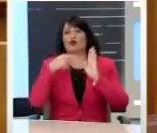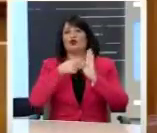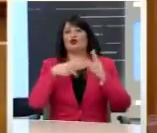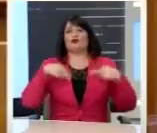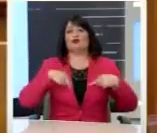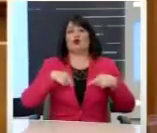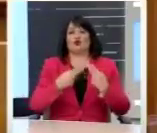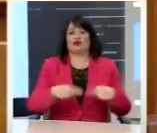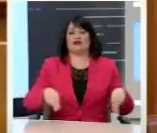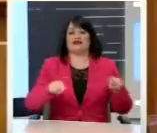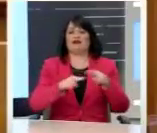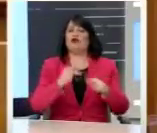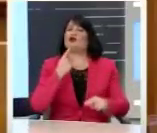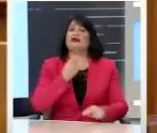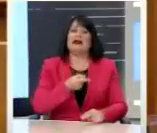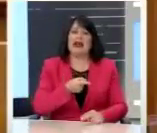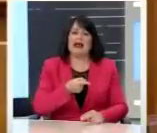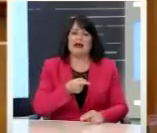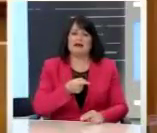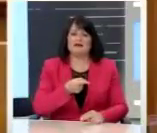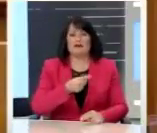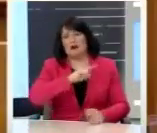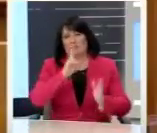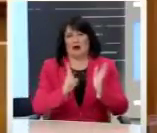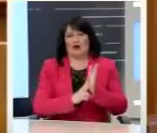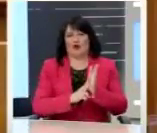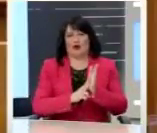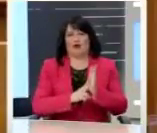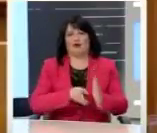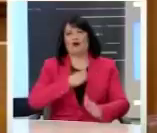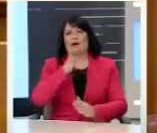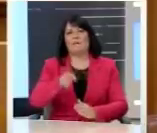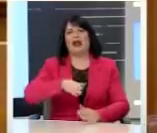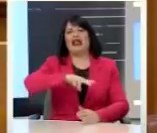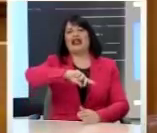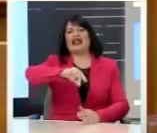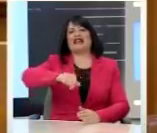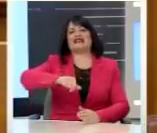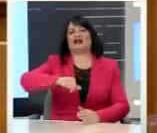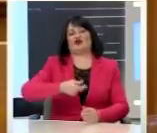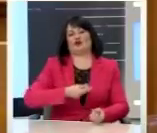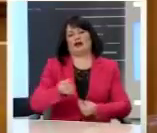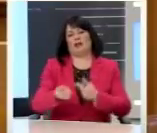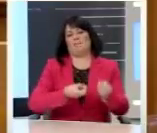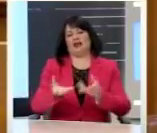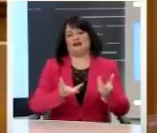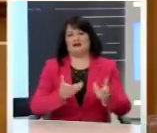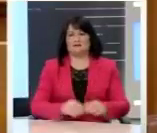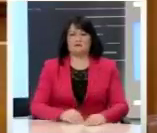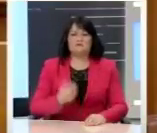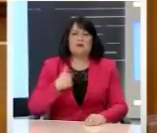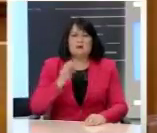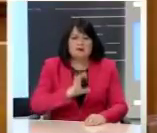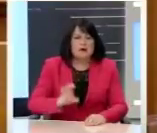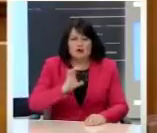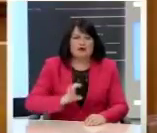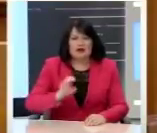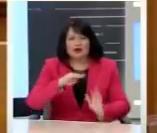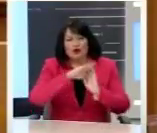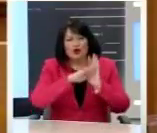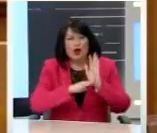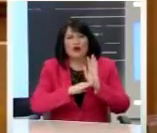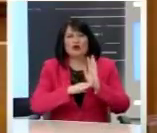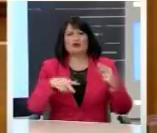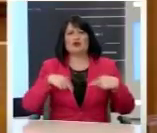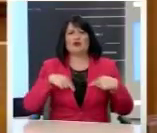Υπουργικού Συμβουλίου δεν του επιτρέπει να μπαίνει σε καζίνο. Ψάχνω να βρω τον κανονισμό